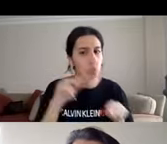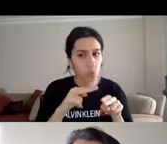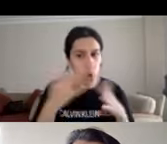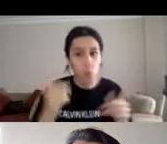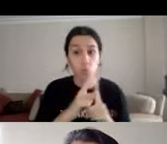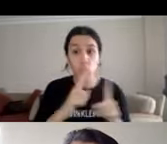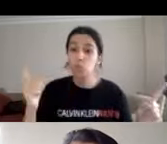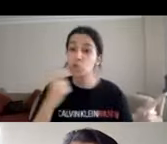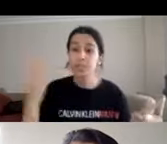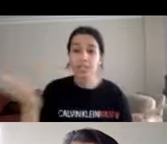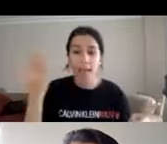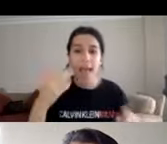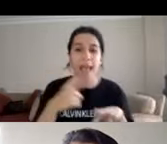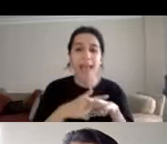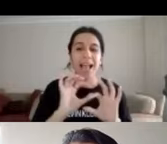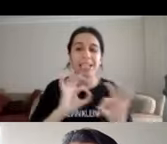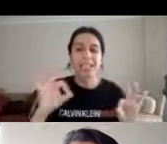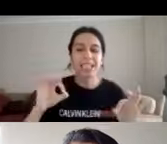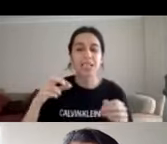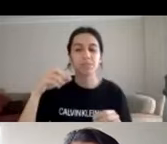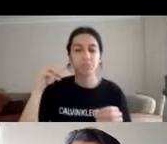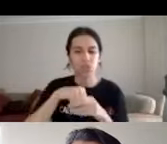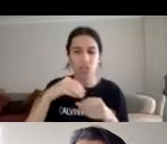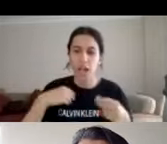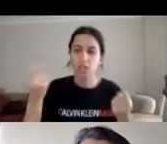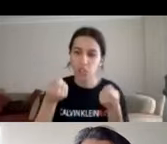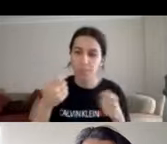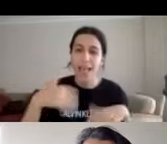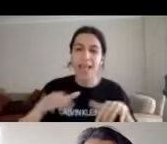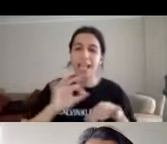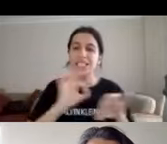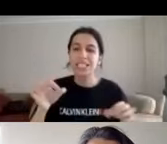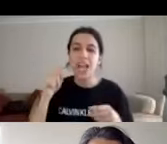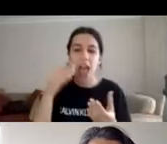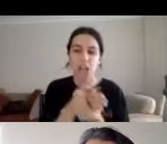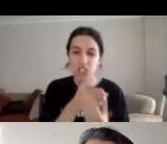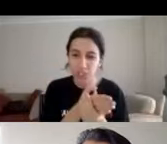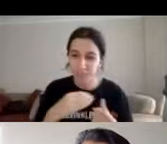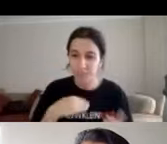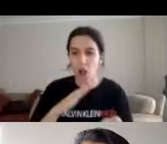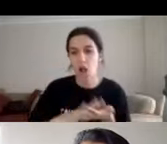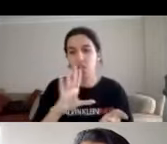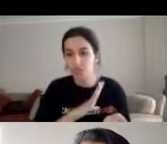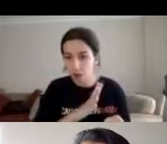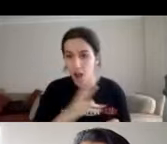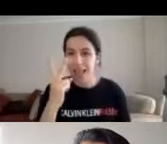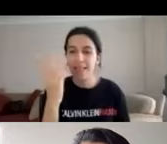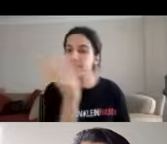işte Engelsiz Bilişim Platformu'nda beraber çalıştığım Engelsiz Erişim Derneği'nden arkadaşlarım var. İki tanesine ben